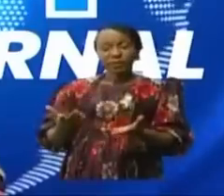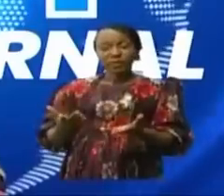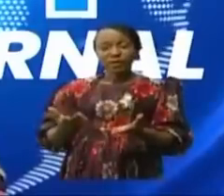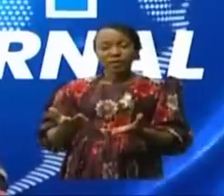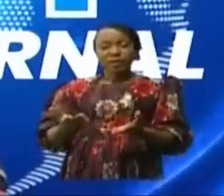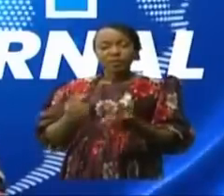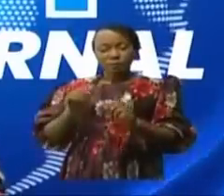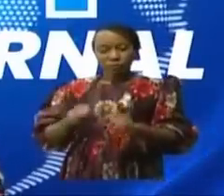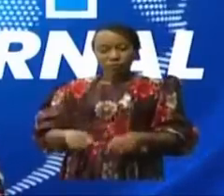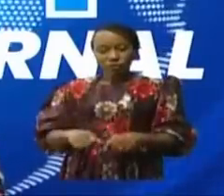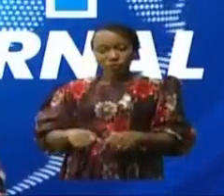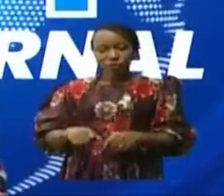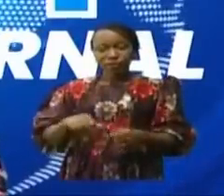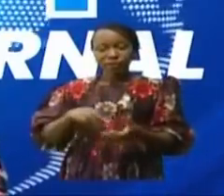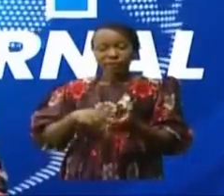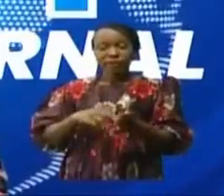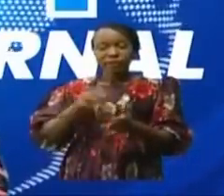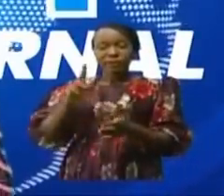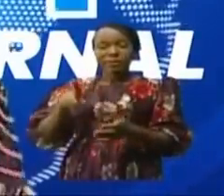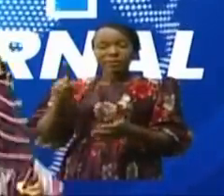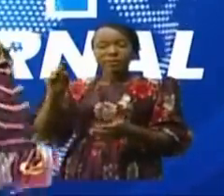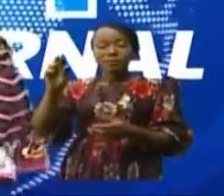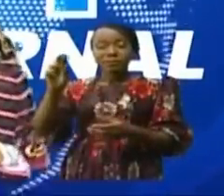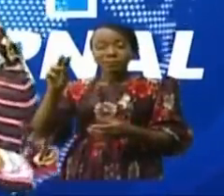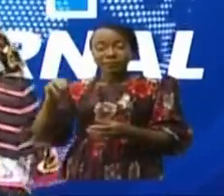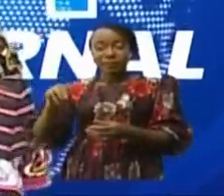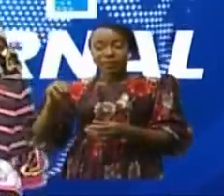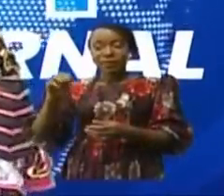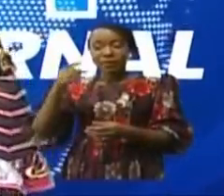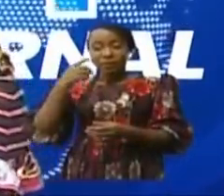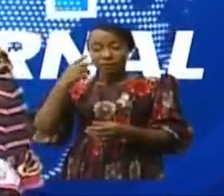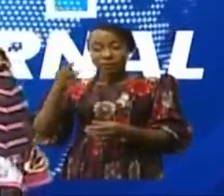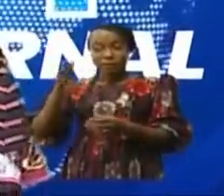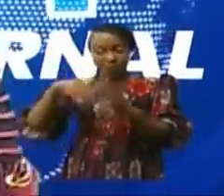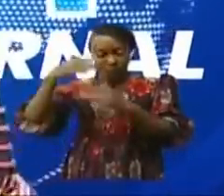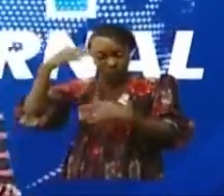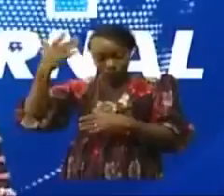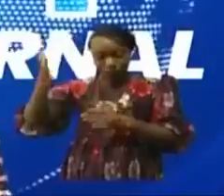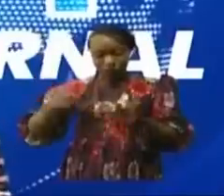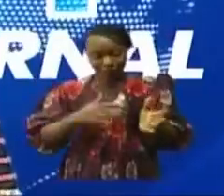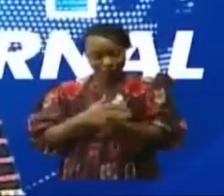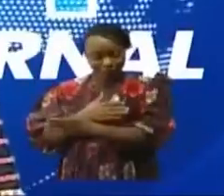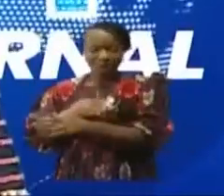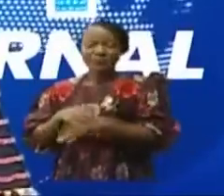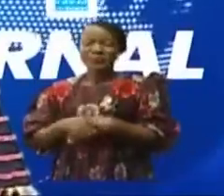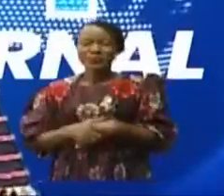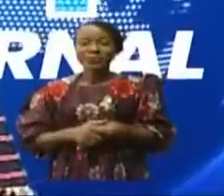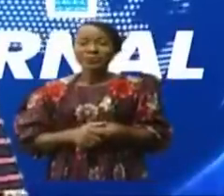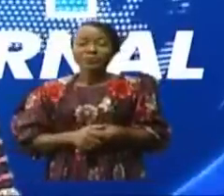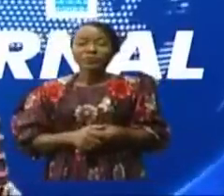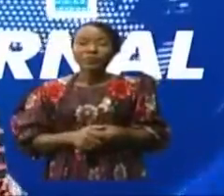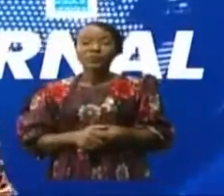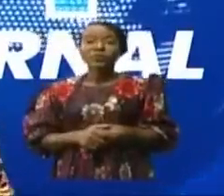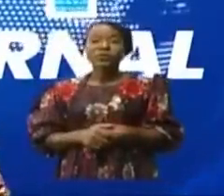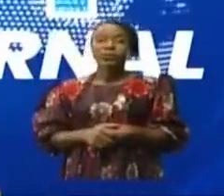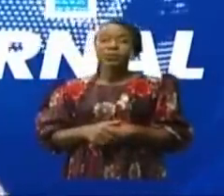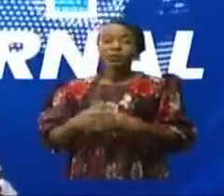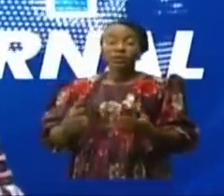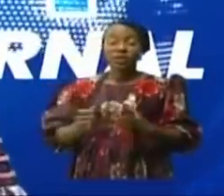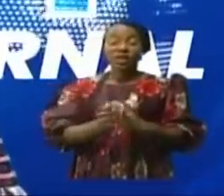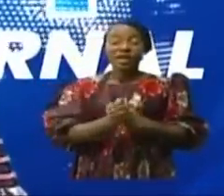coordonnateur PADEM-PME, les images dans nos prochaines éditions. Et de